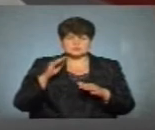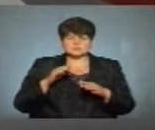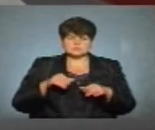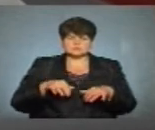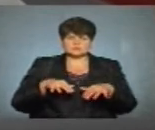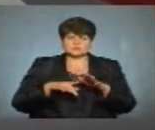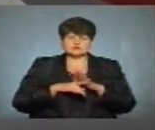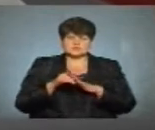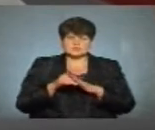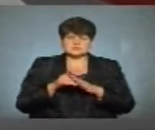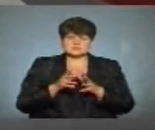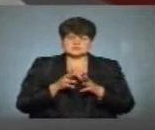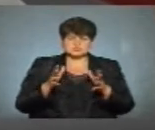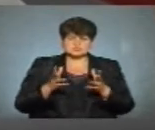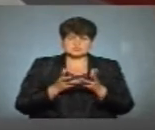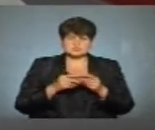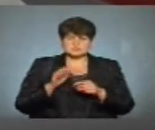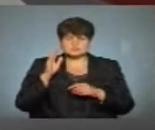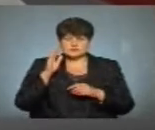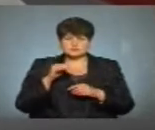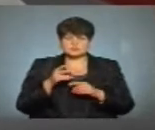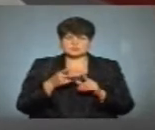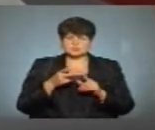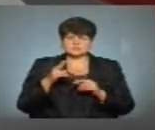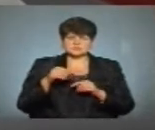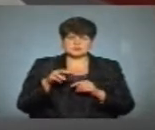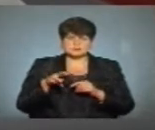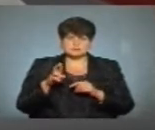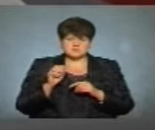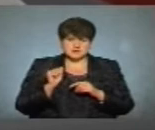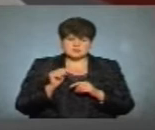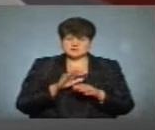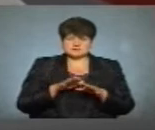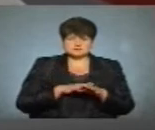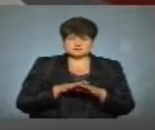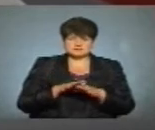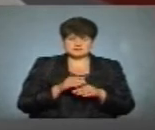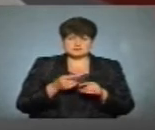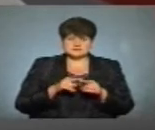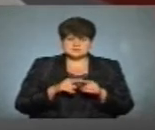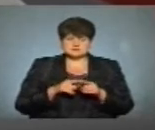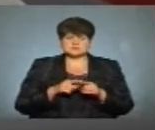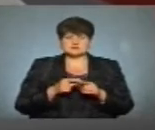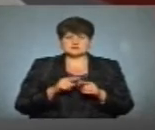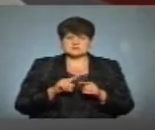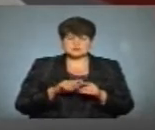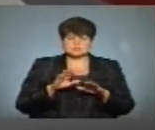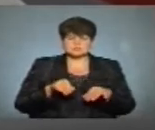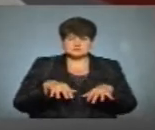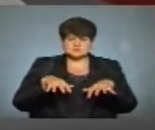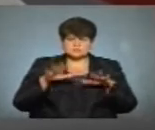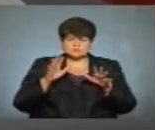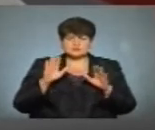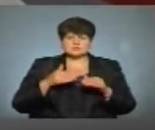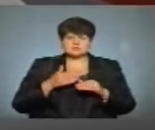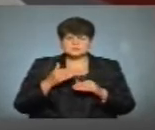набирати велику кількість води в річці Дністер, і друга дамба не справиться з утриманням цієї води, тоді буде затоплення і пізно буде